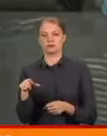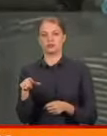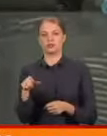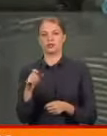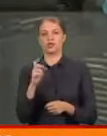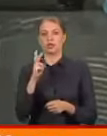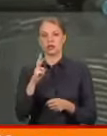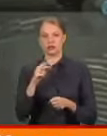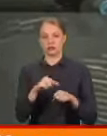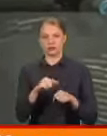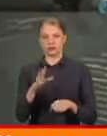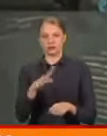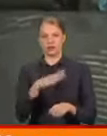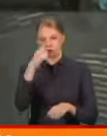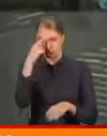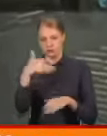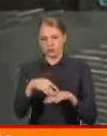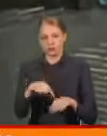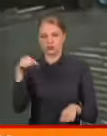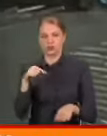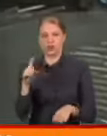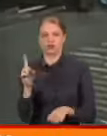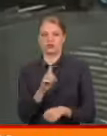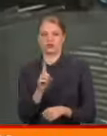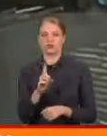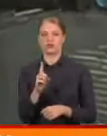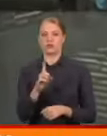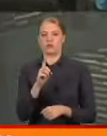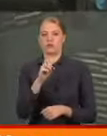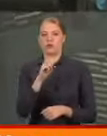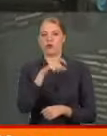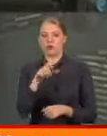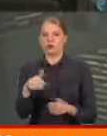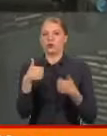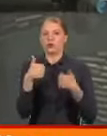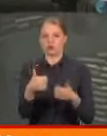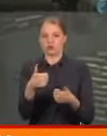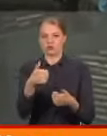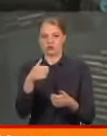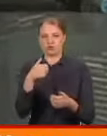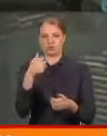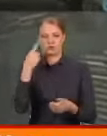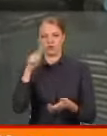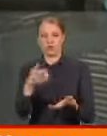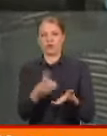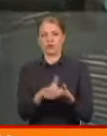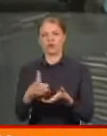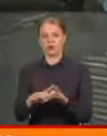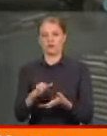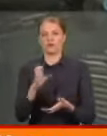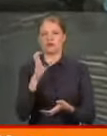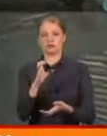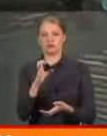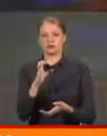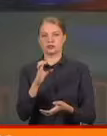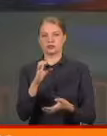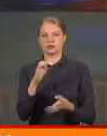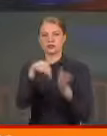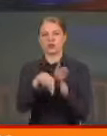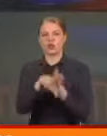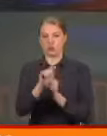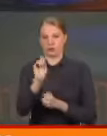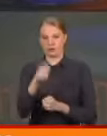бытию сознательными, к тому, чтобы они хорошо ознакомились с анатомией войны.